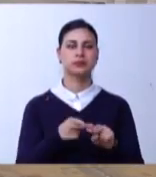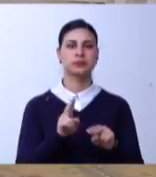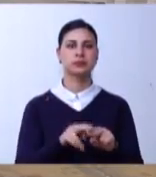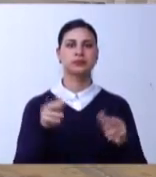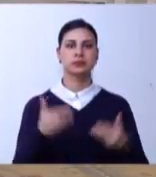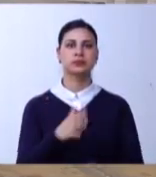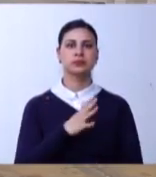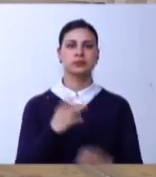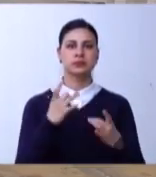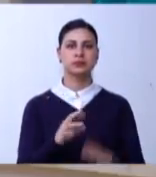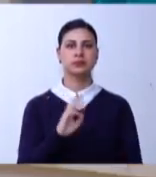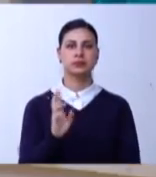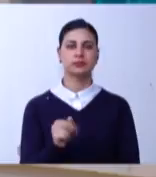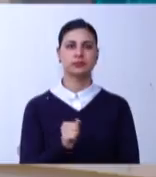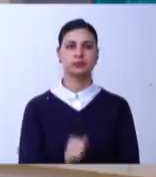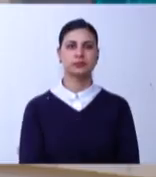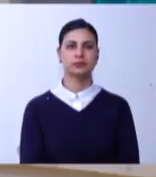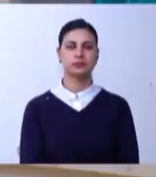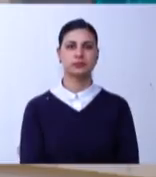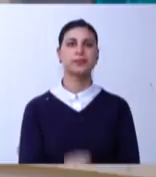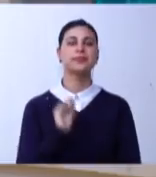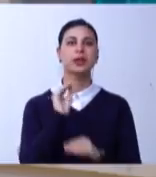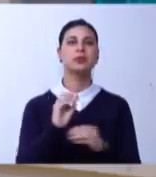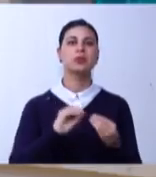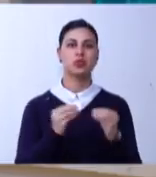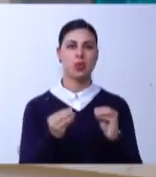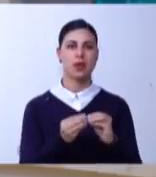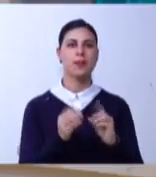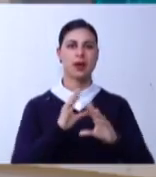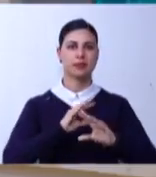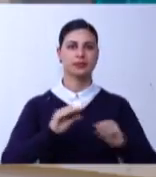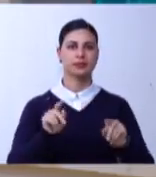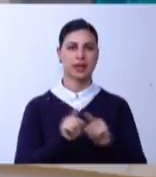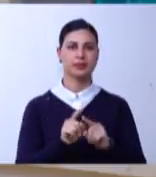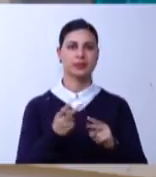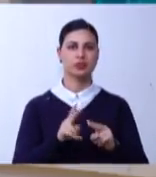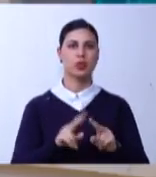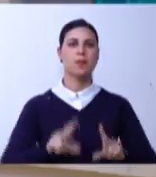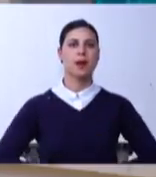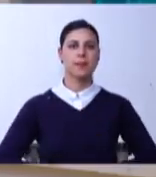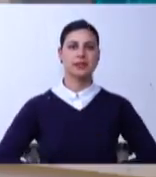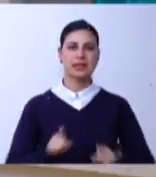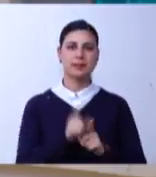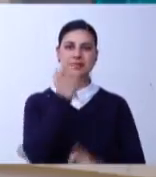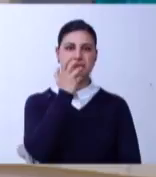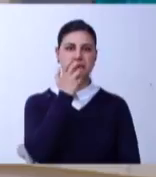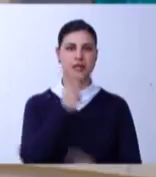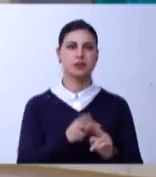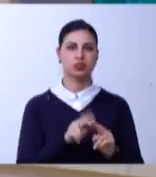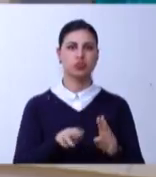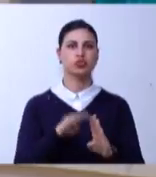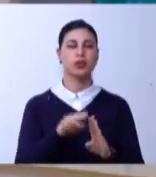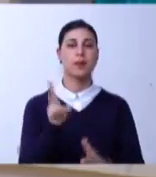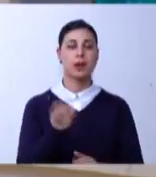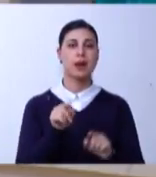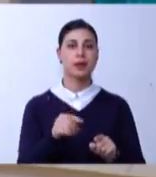უბრალოდ აცივდა და ვთქვათ, დამატებითი პრობლემების თავიდან აცილების მიზნით ჩაიცვა ბავშვმა პამპერსი,